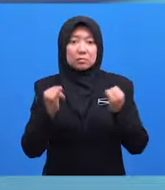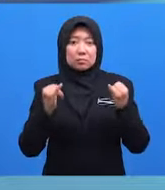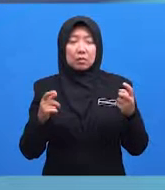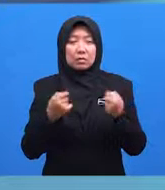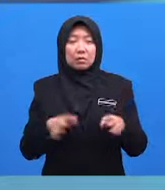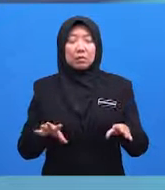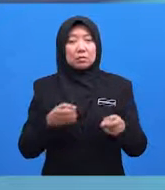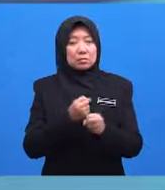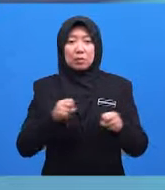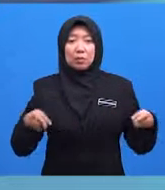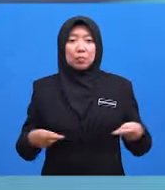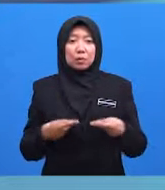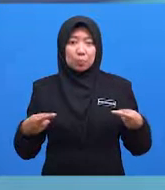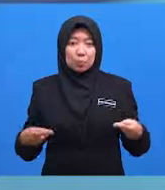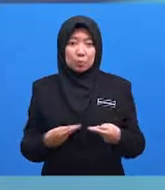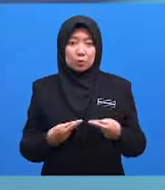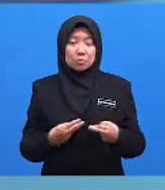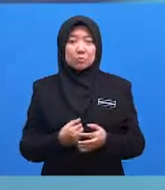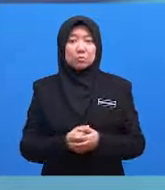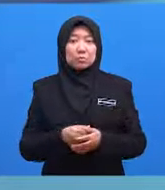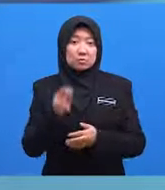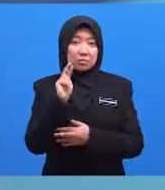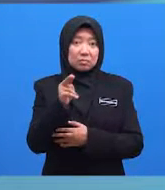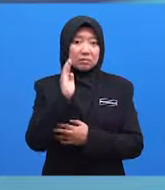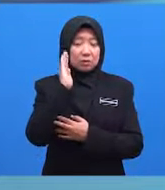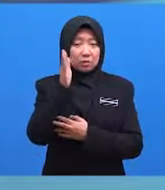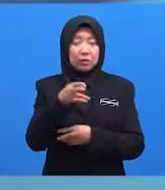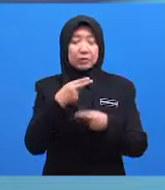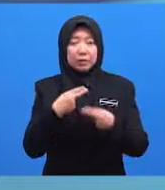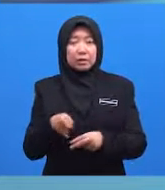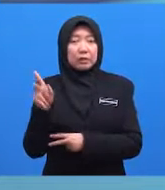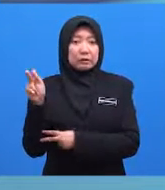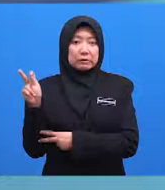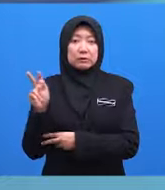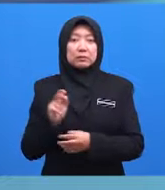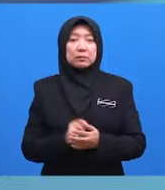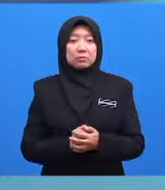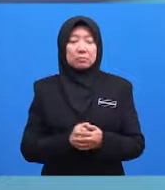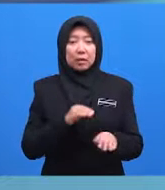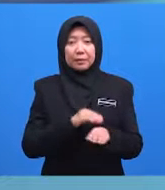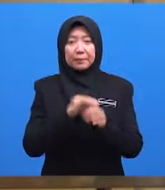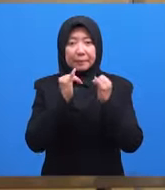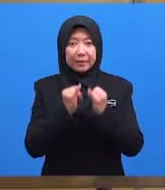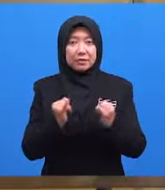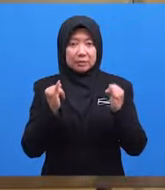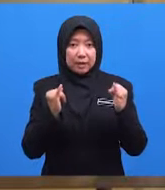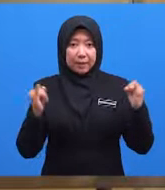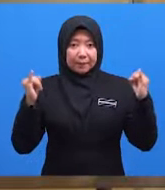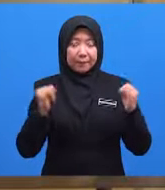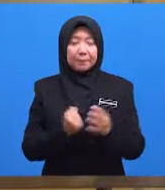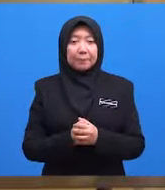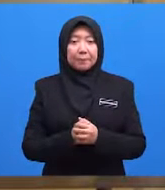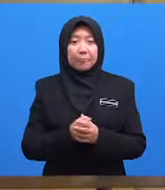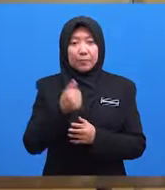siap direbus. Tindakan ini akan menghilangkan kanji pada pasta.